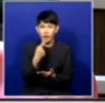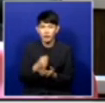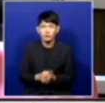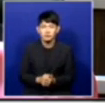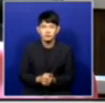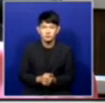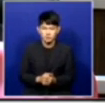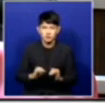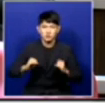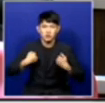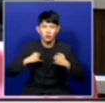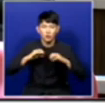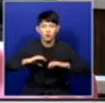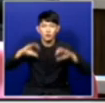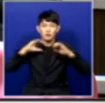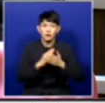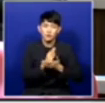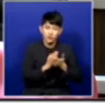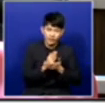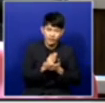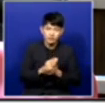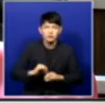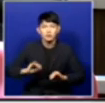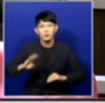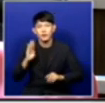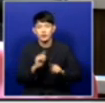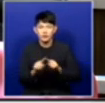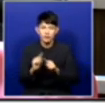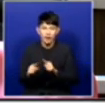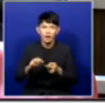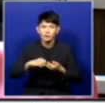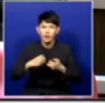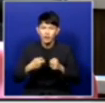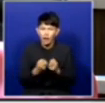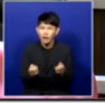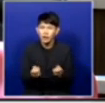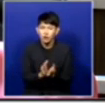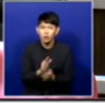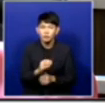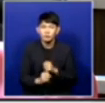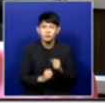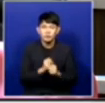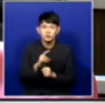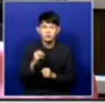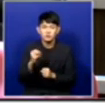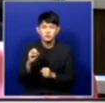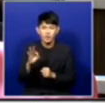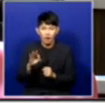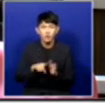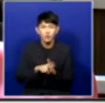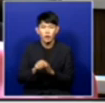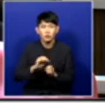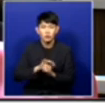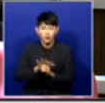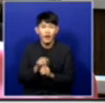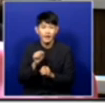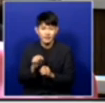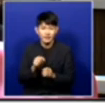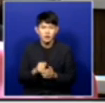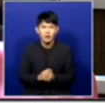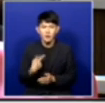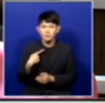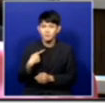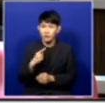หกิจที่ได้รับผลกระทบจากการระบาดของไวรัสโคโรนา2019ในครั้งนี้จะเกิดประโยชน์สูงสุดหรือ